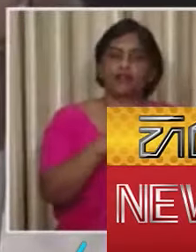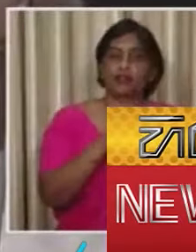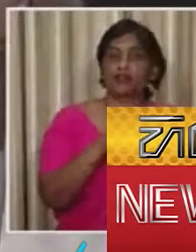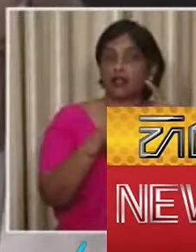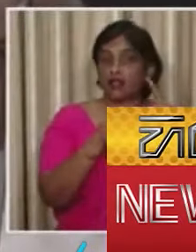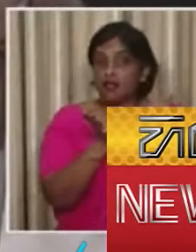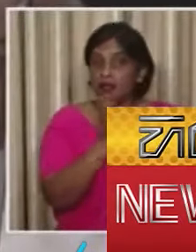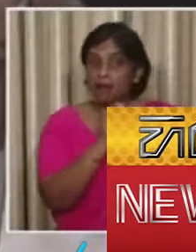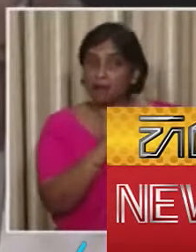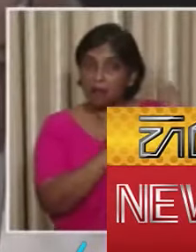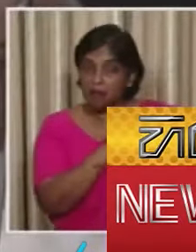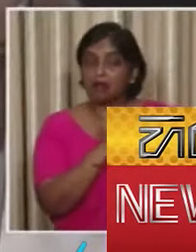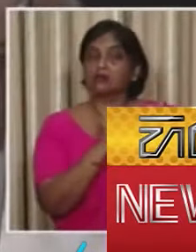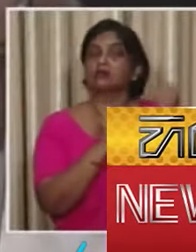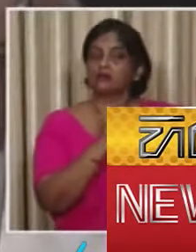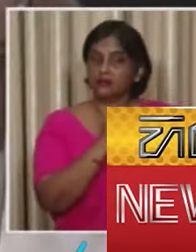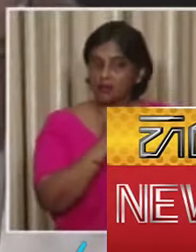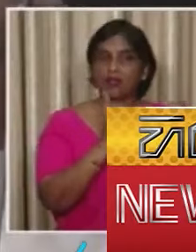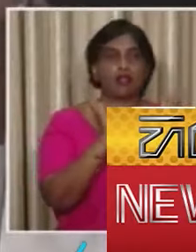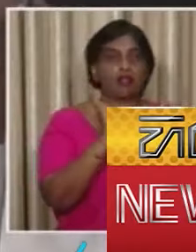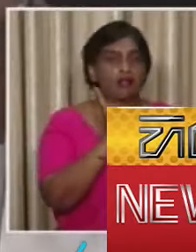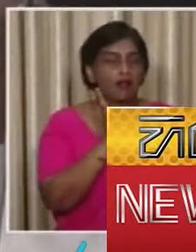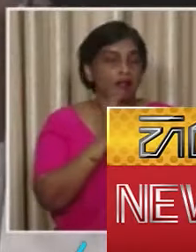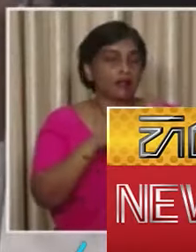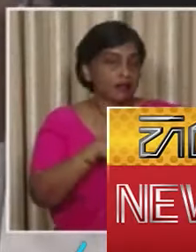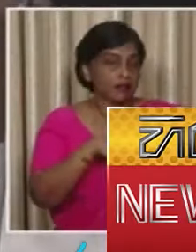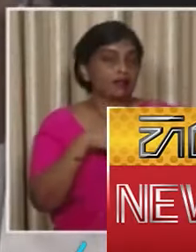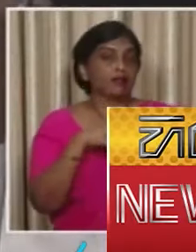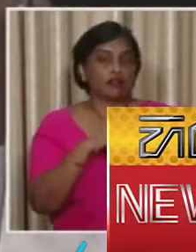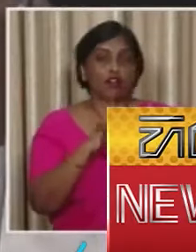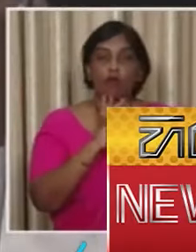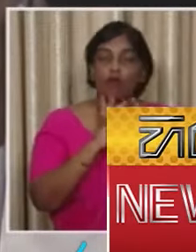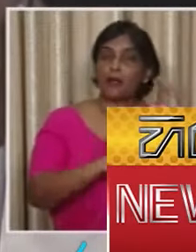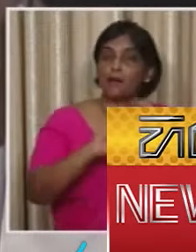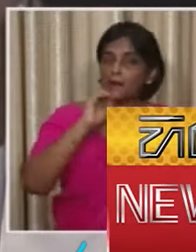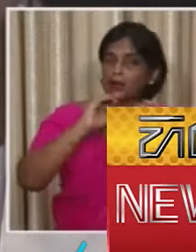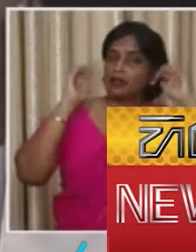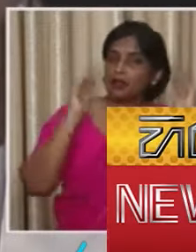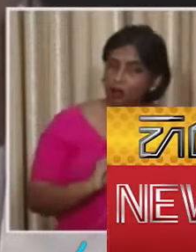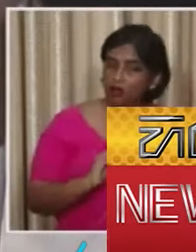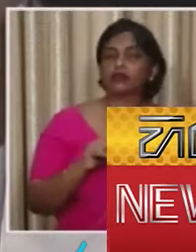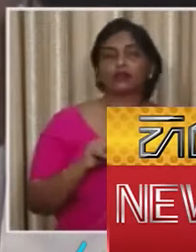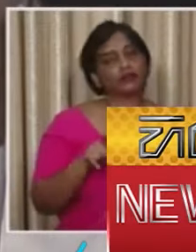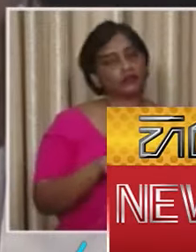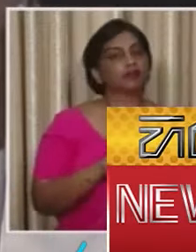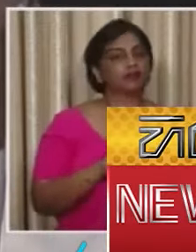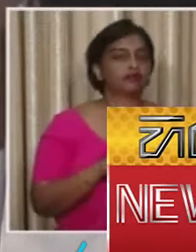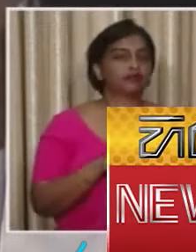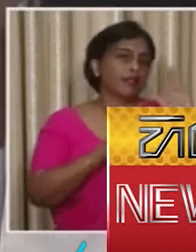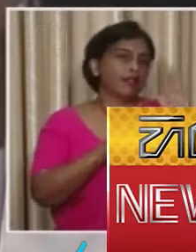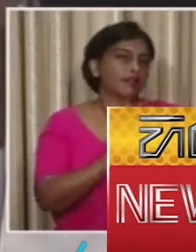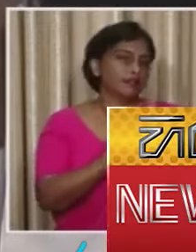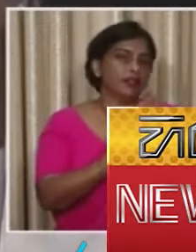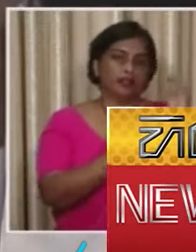ගෙවීමේ කාලය දීර්ඝ කිරීම, ණය සහන කාල සීමාව, පොලි අනුපාතය අඩු කිරීම ආදියෙන් තමයි මේ සහන